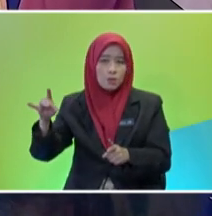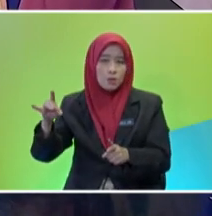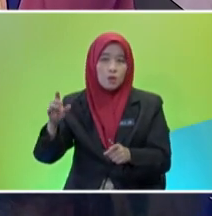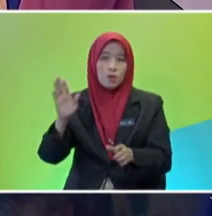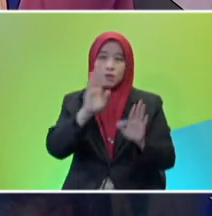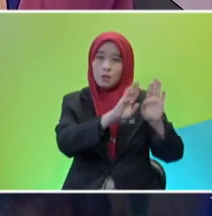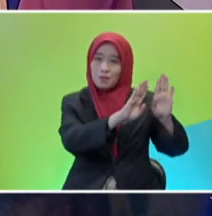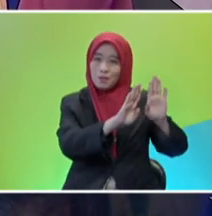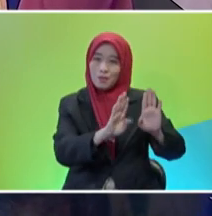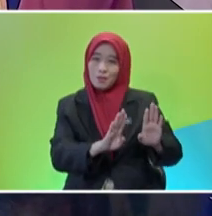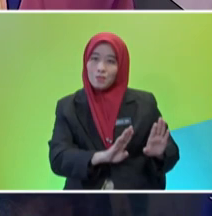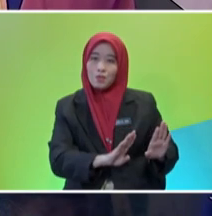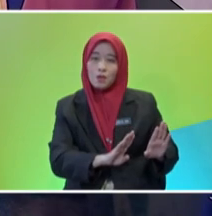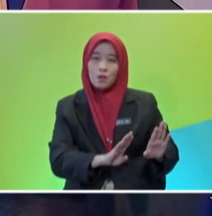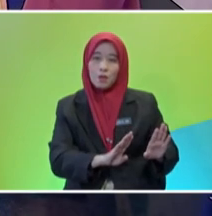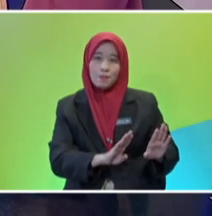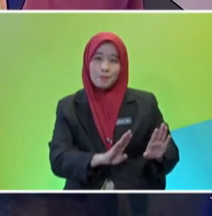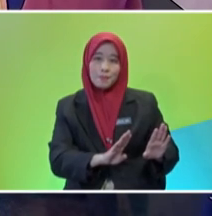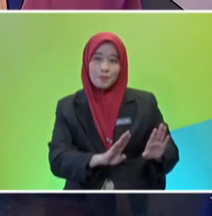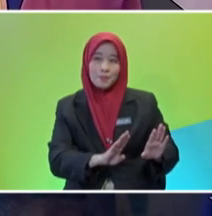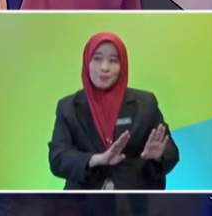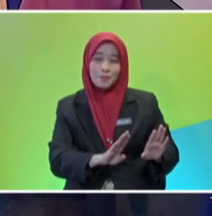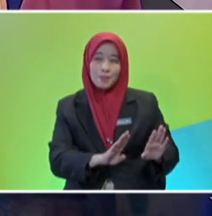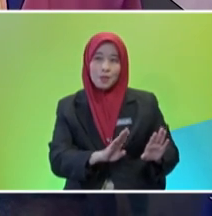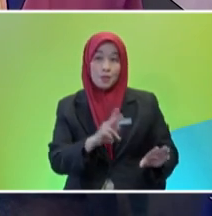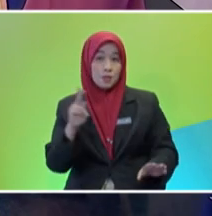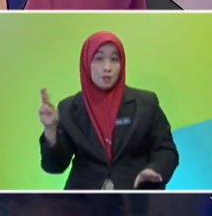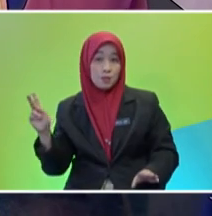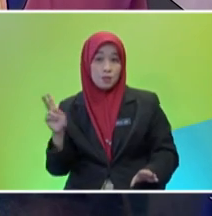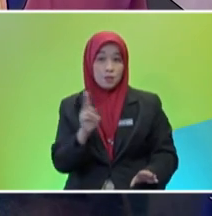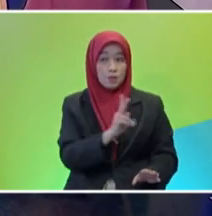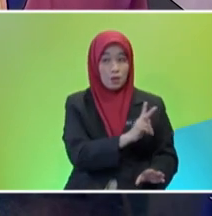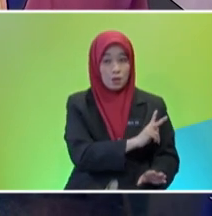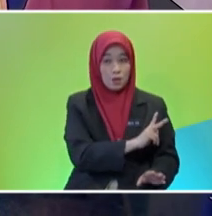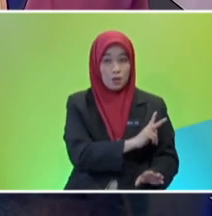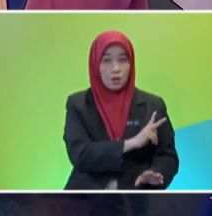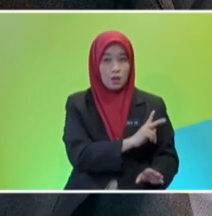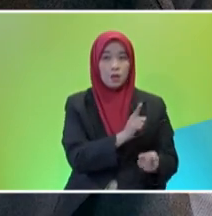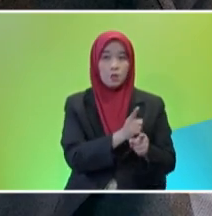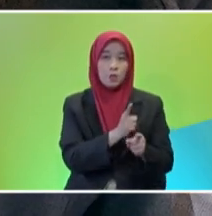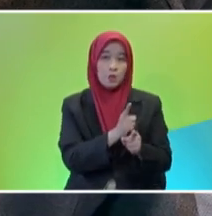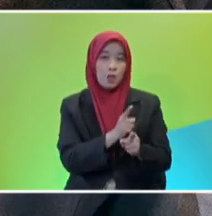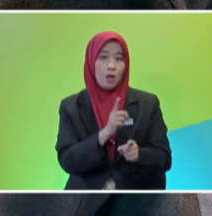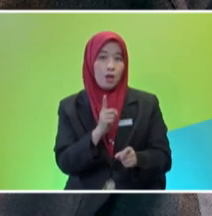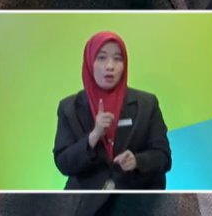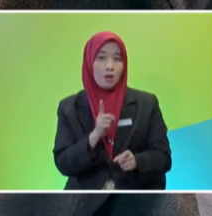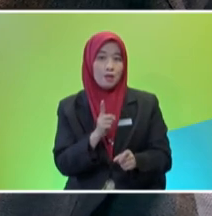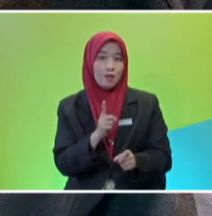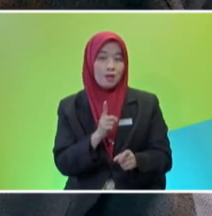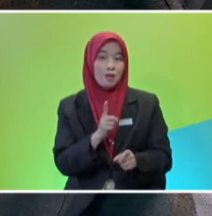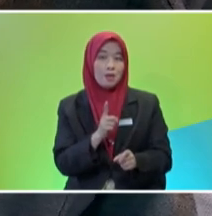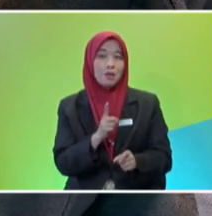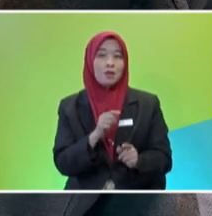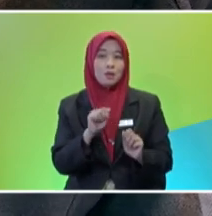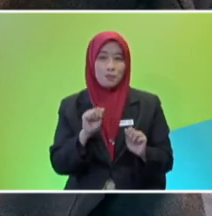dulu. Okey. Ada di kiri, ada di kanan. Okey, kita tampal dulu. Betul tak? Boleh tak? Boleh.